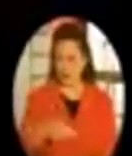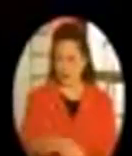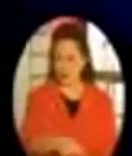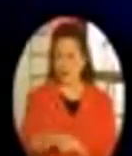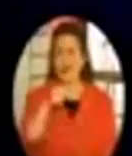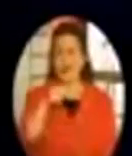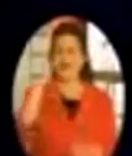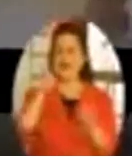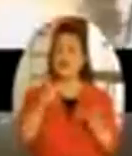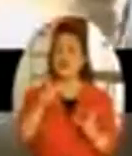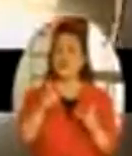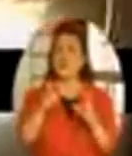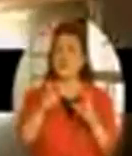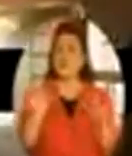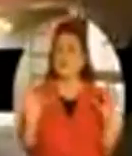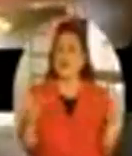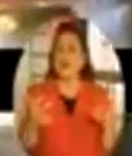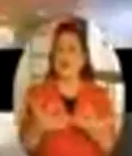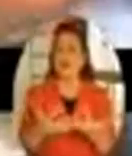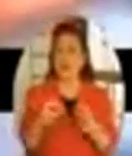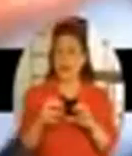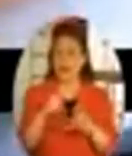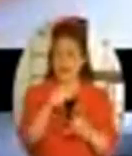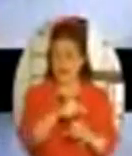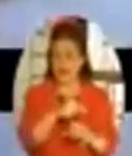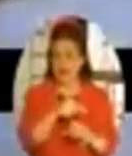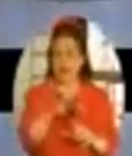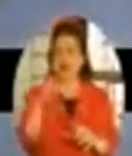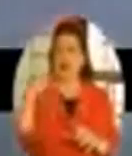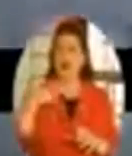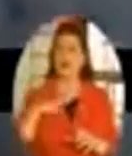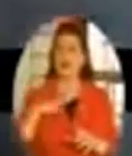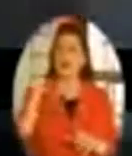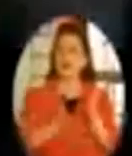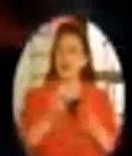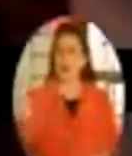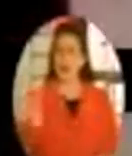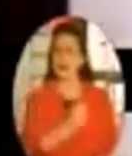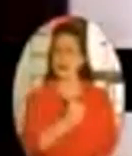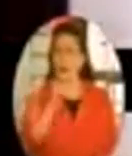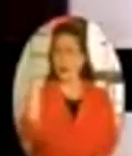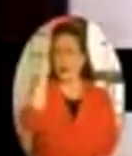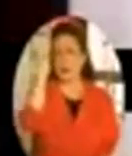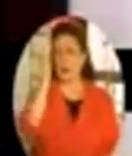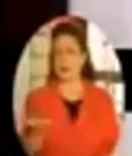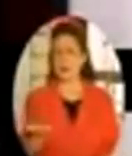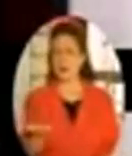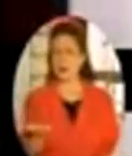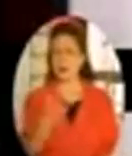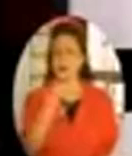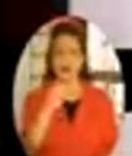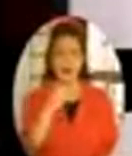את הכפר חדר, רצו לעשות שפטים בכפר ולרצוח דרוזים. לישראל יש